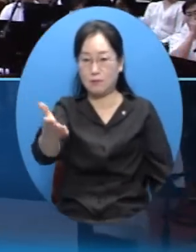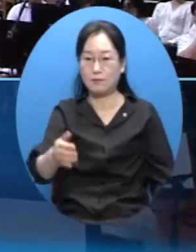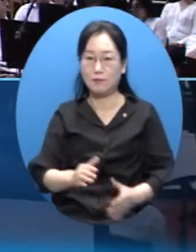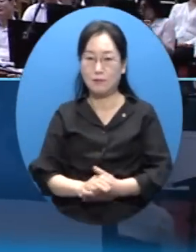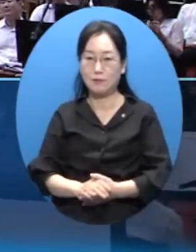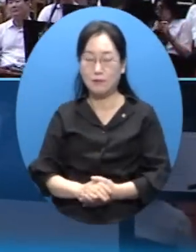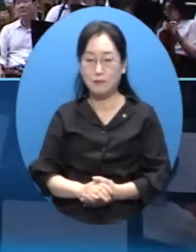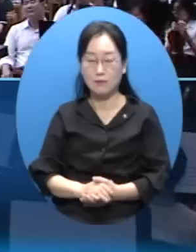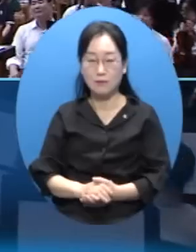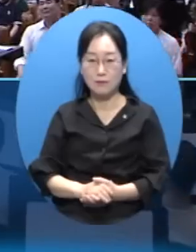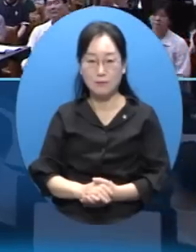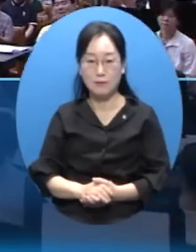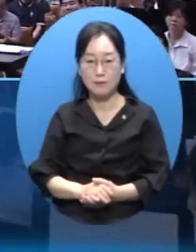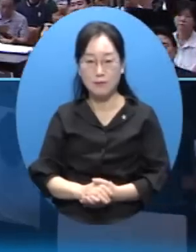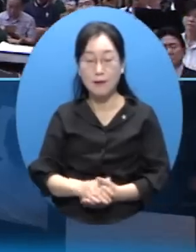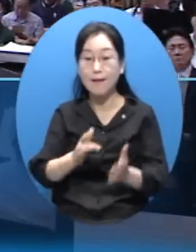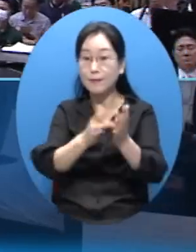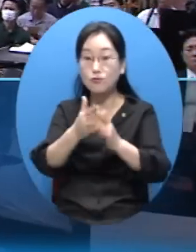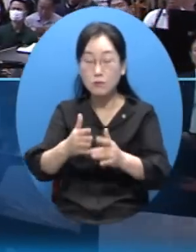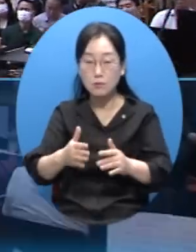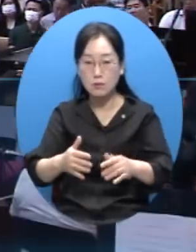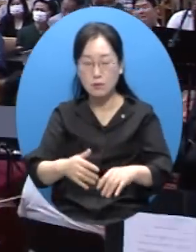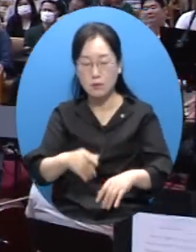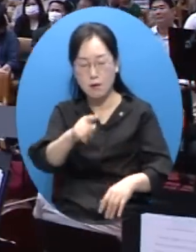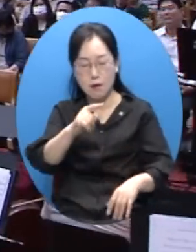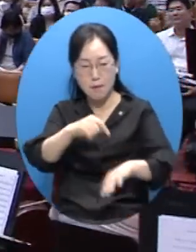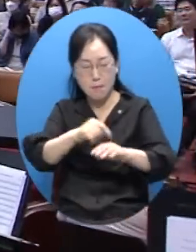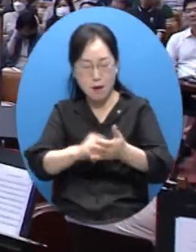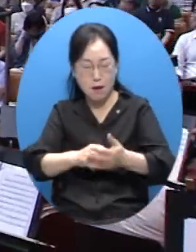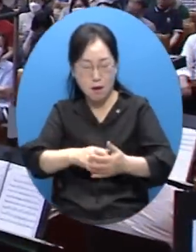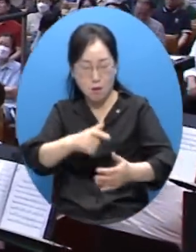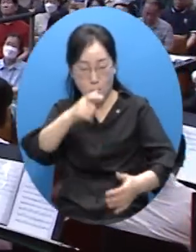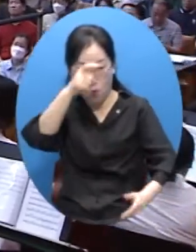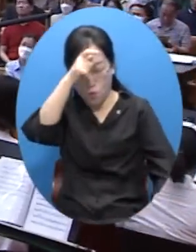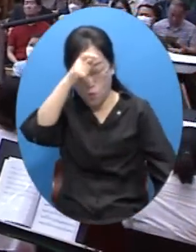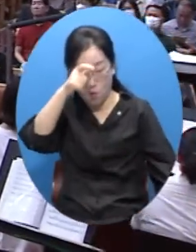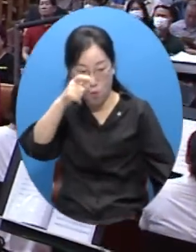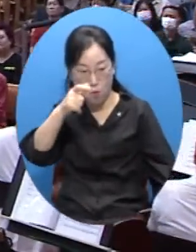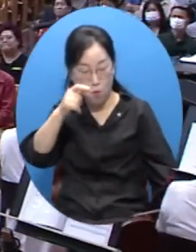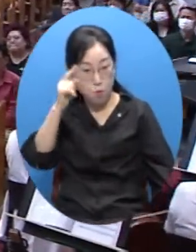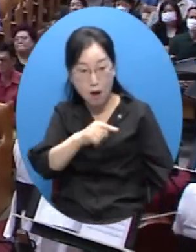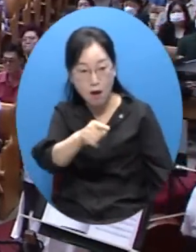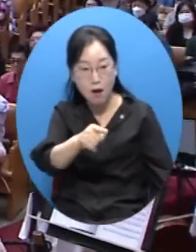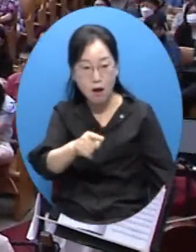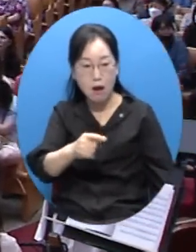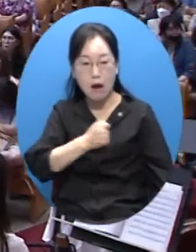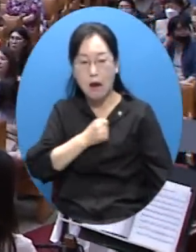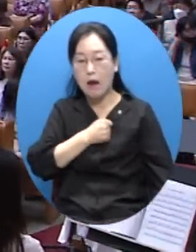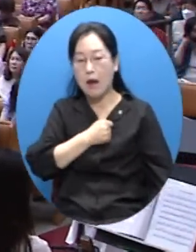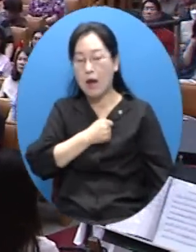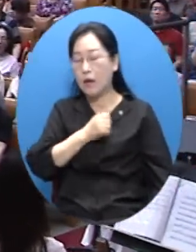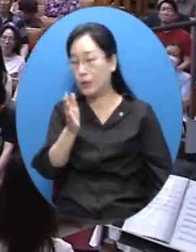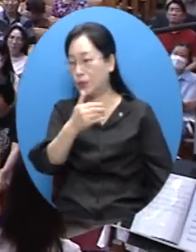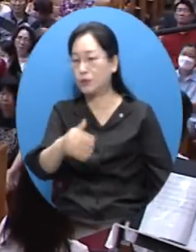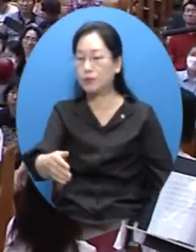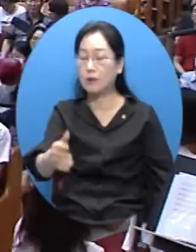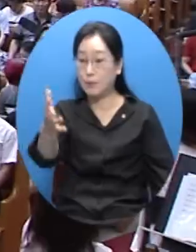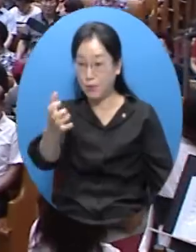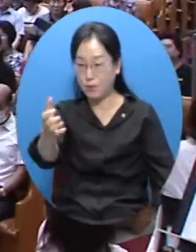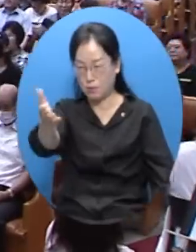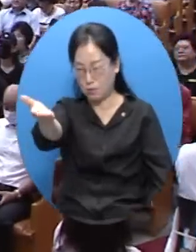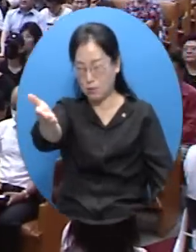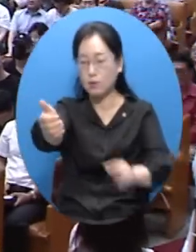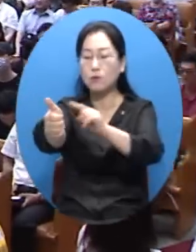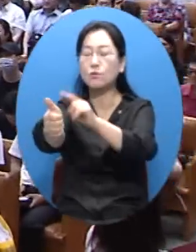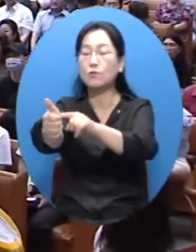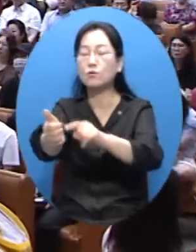회복되었더라. 예수께서 마음이 완악한 자를 보고 탄식하셨습니다. 그리고 병자를 세우신 다음에 말씀하셨습니다. 내 손을